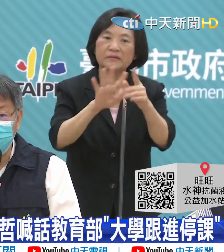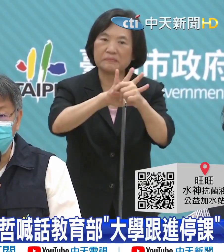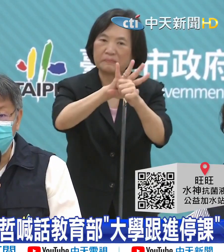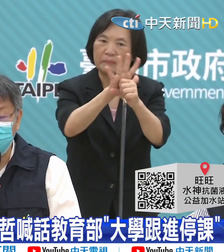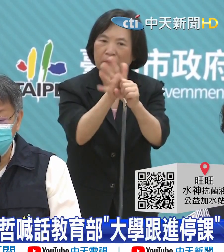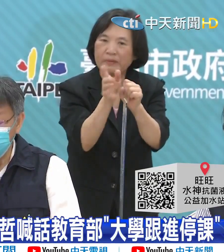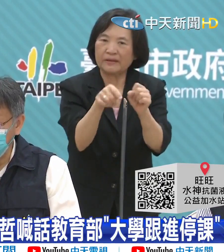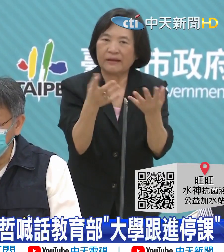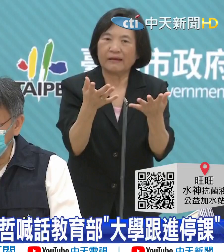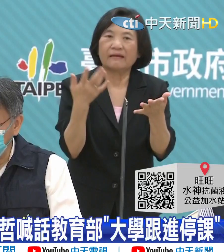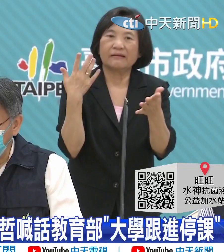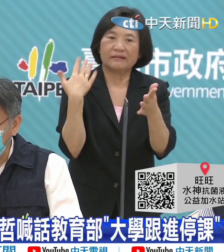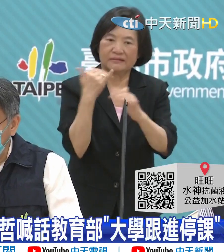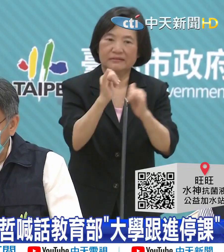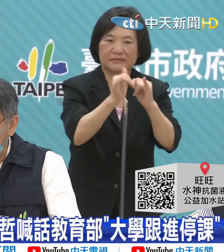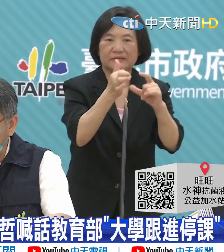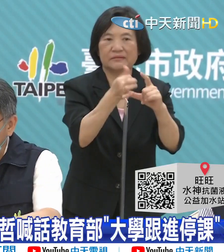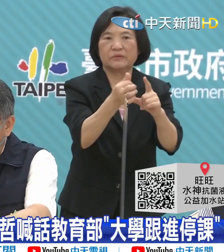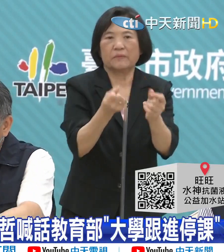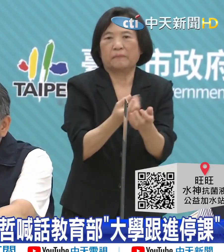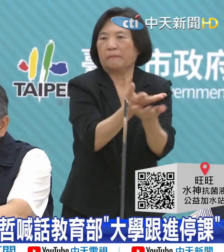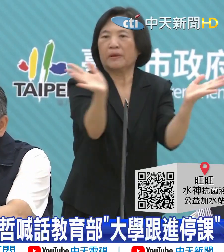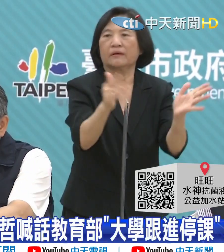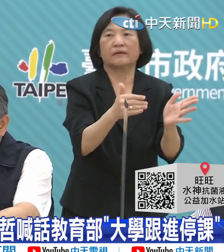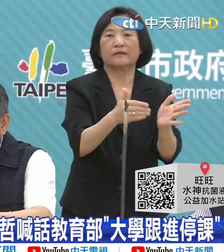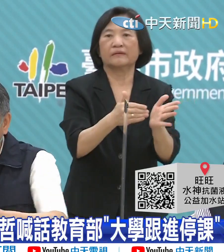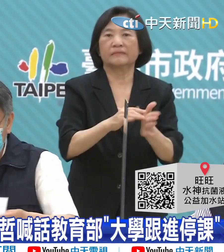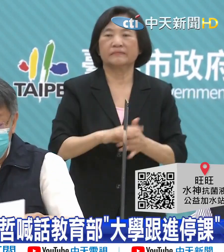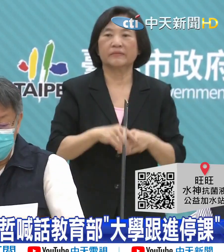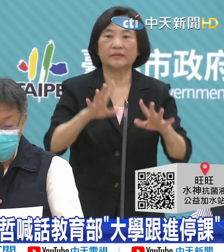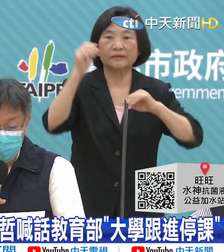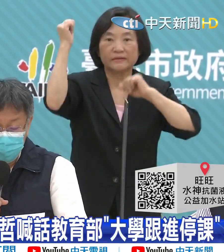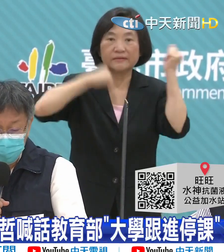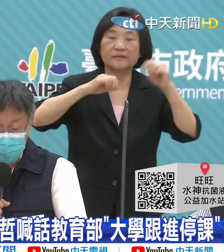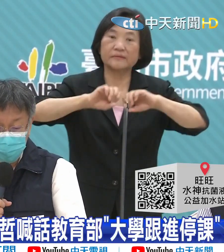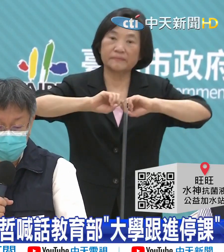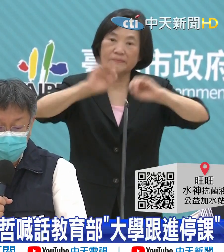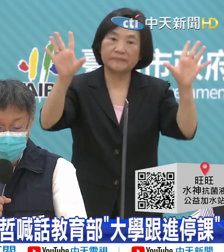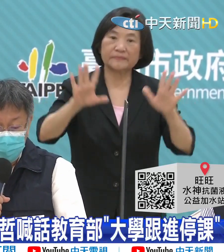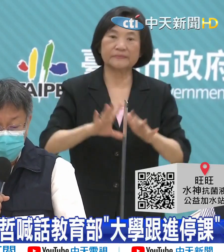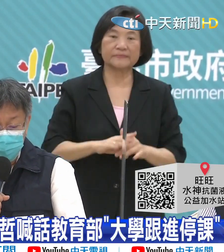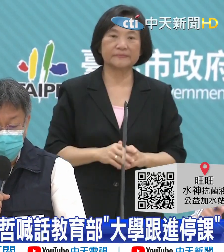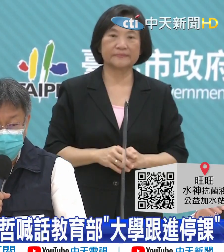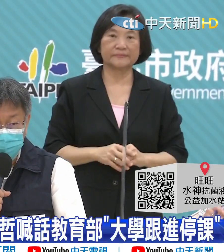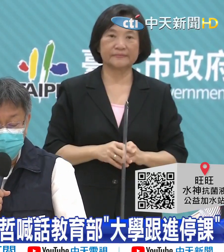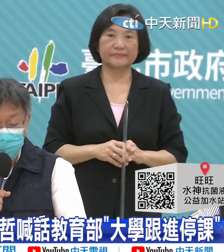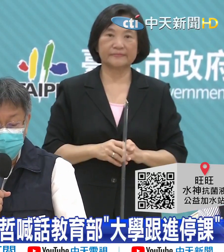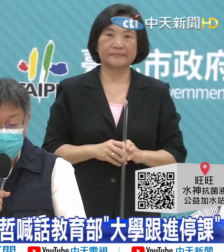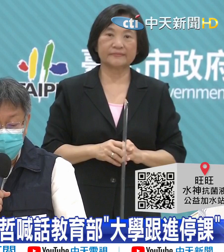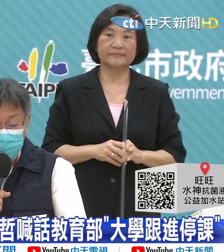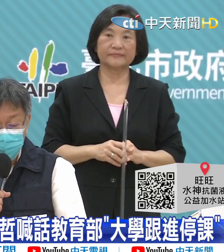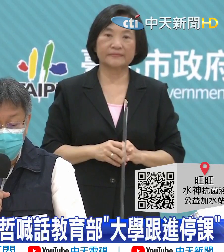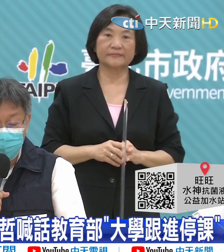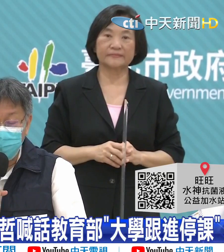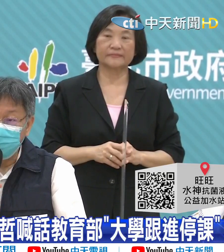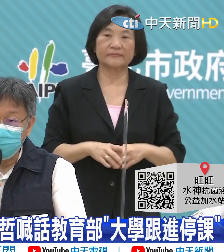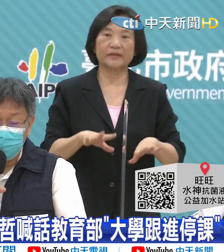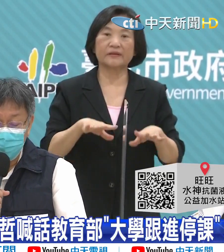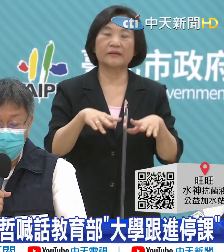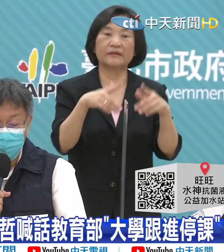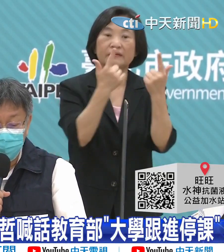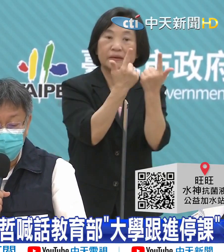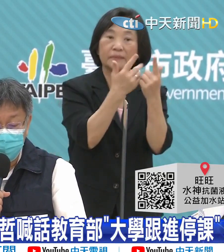是一个社区感染。那么今天早上已经宣布了这个双